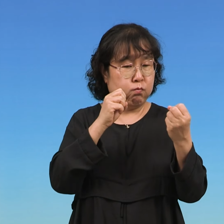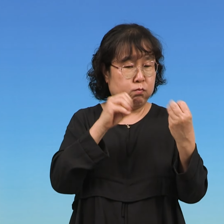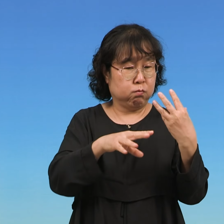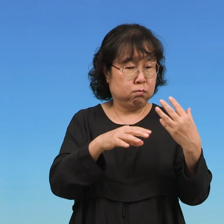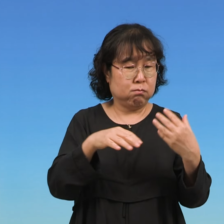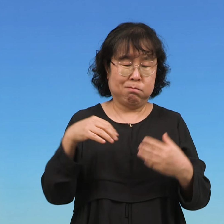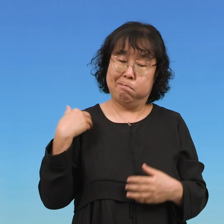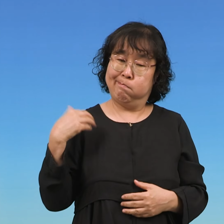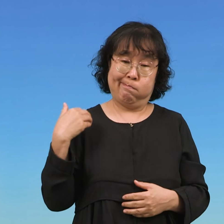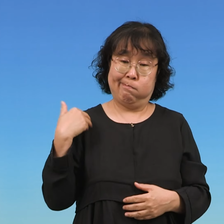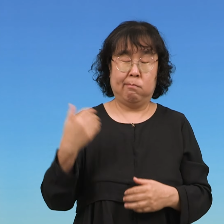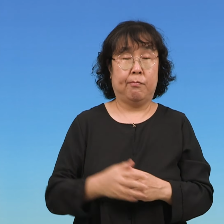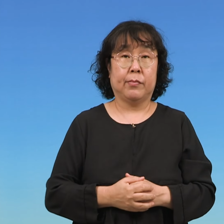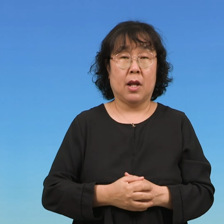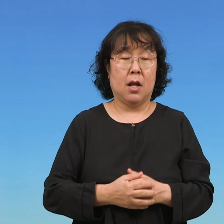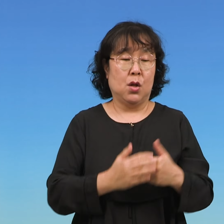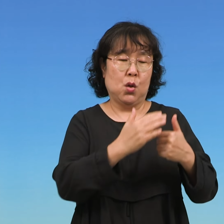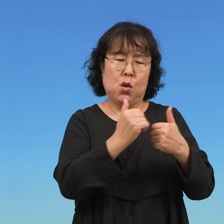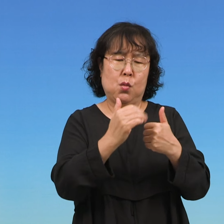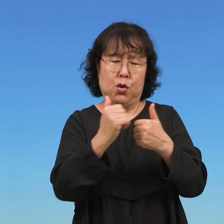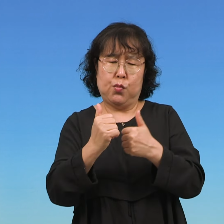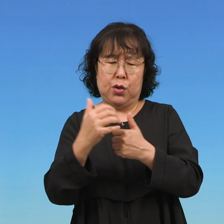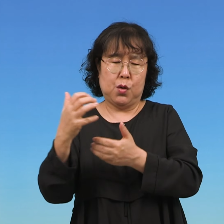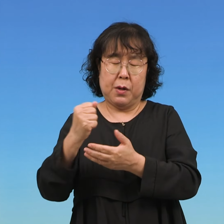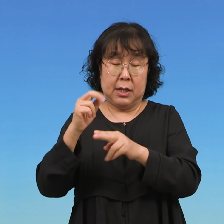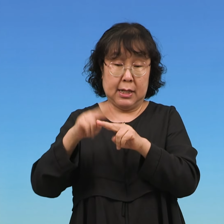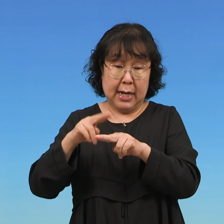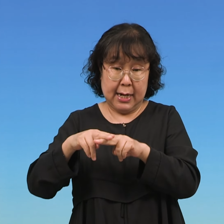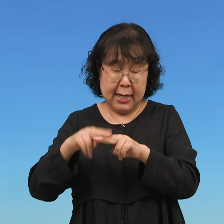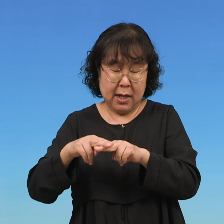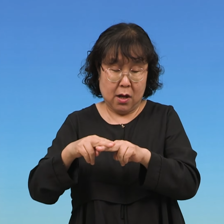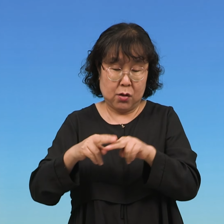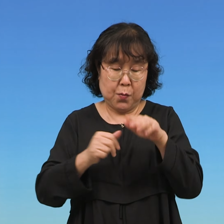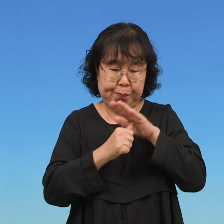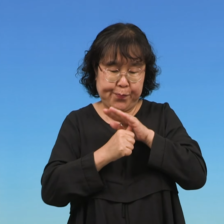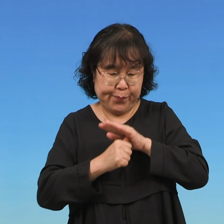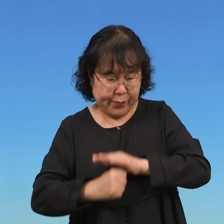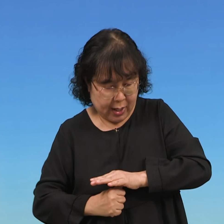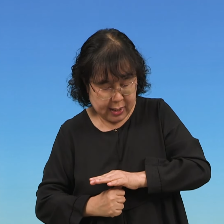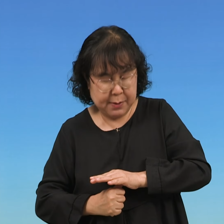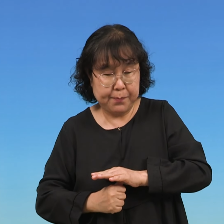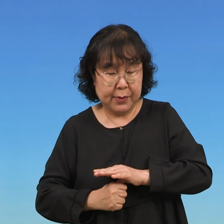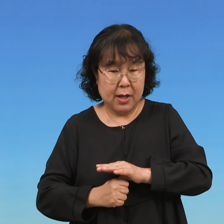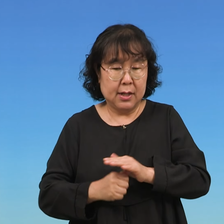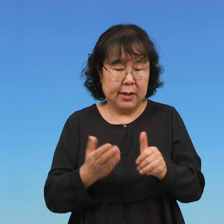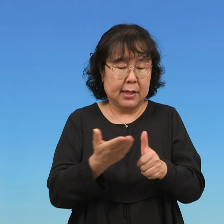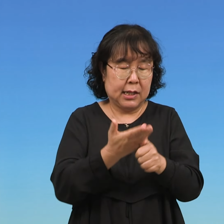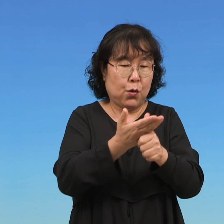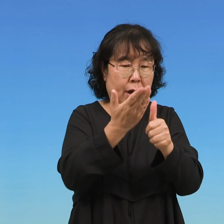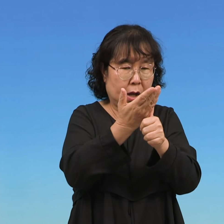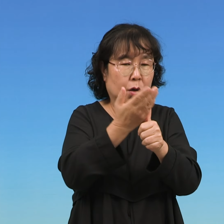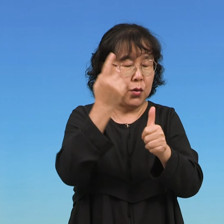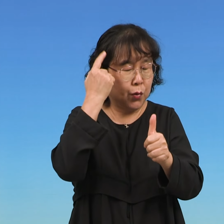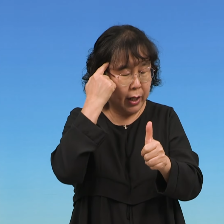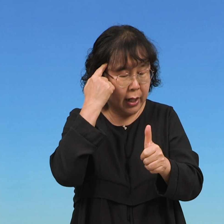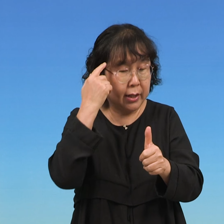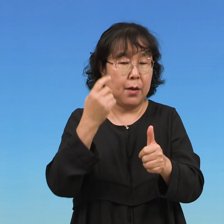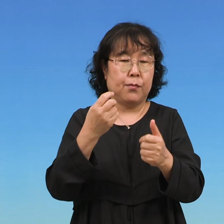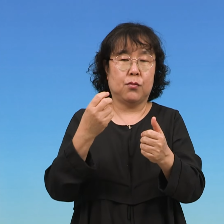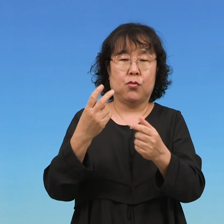잘 모르겠음 부르심을 받은 자리에서 인내심을 길러야 할 것으로 생각됨